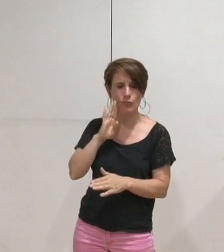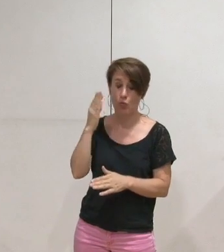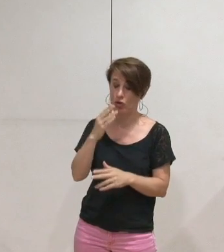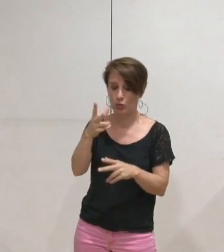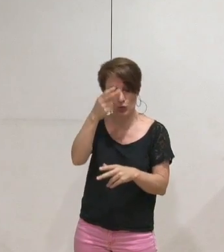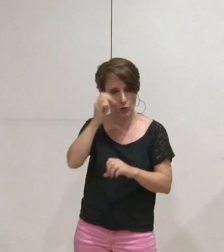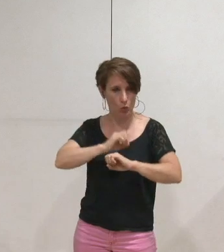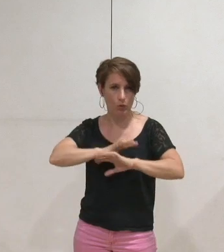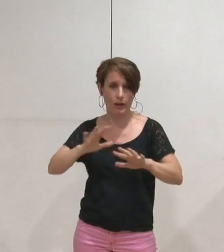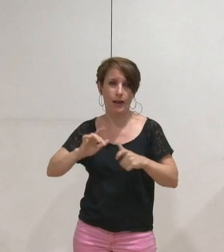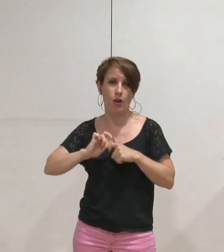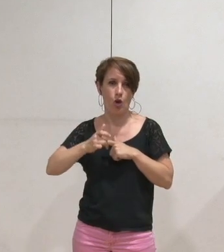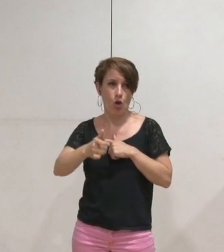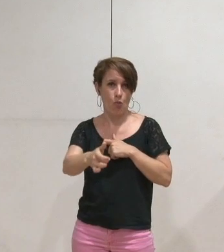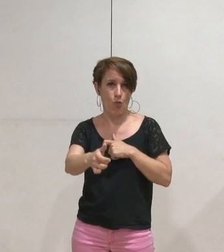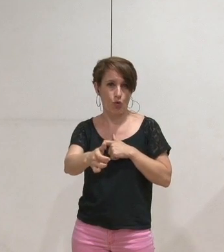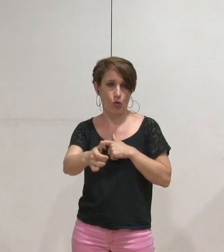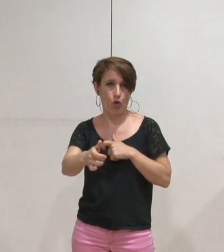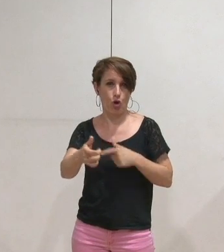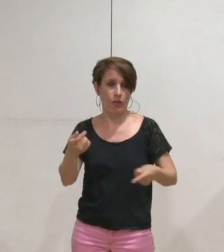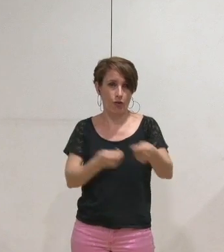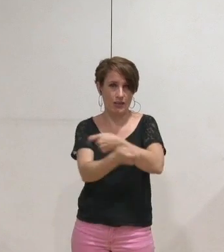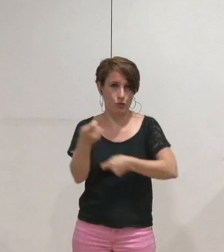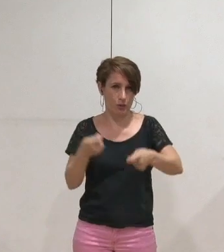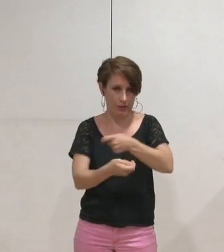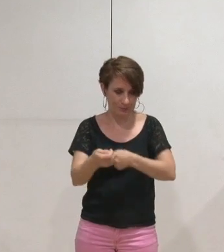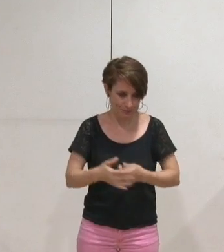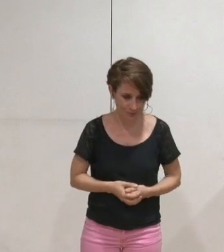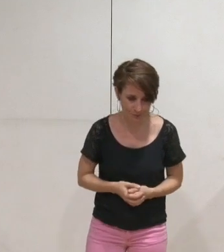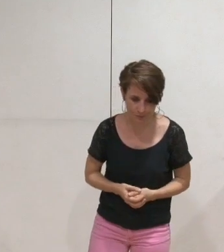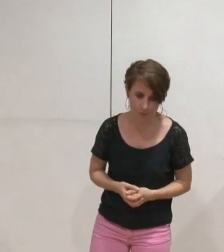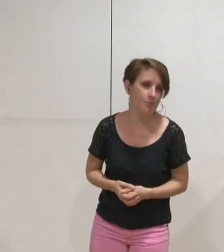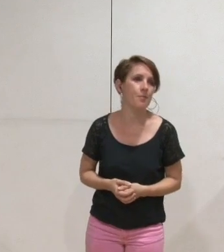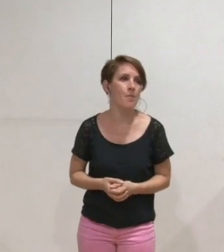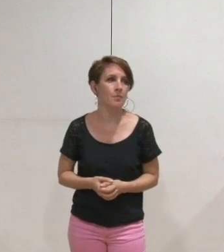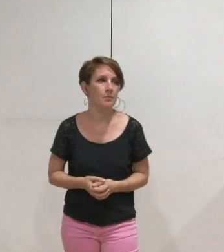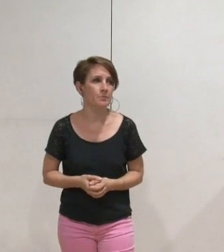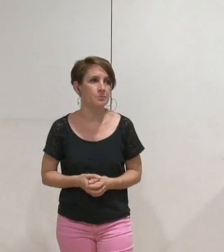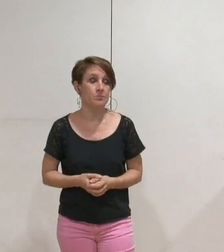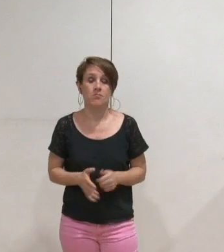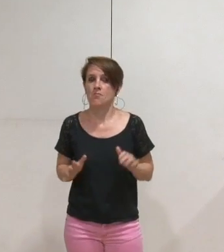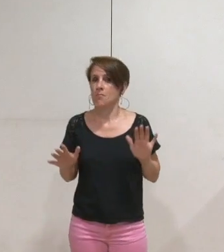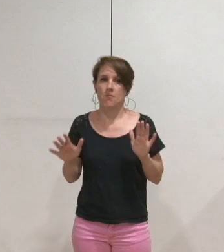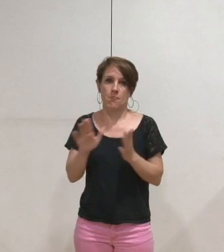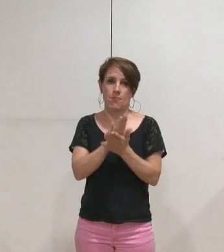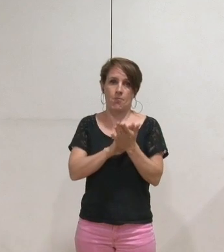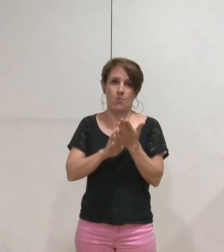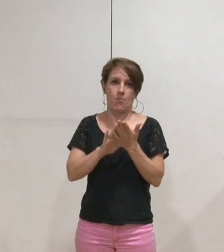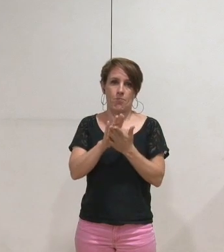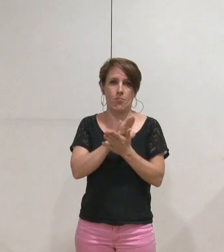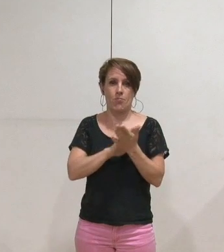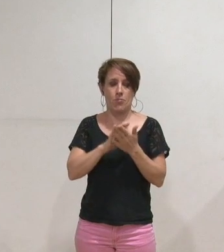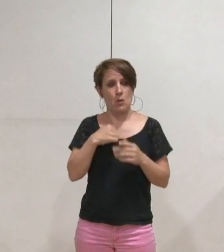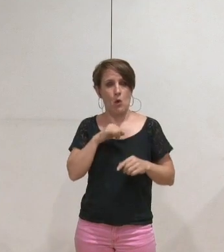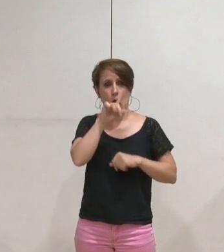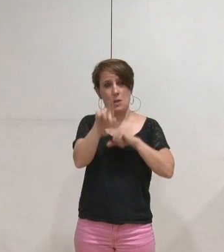protocole ce projet à ce stade de protocole transactionnel euh excusez le caractère béoien de certaines